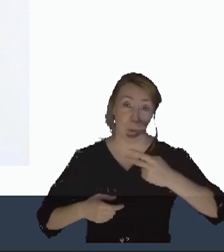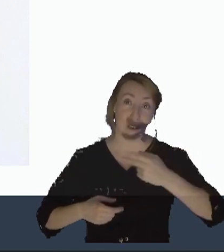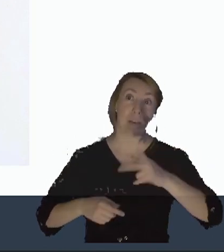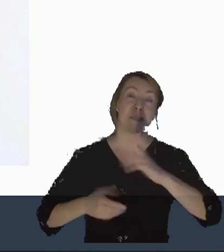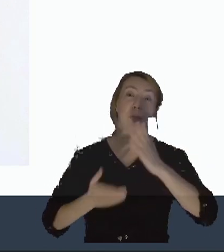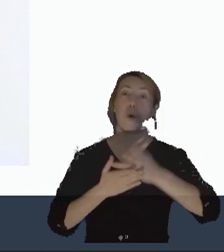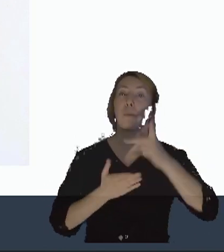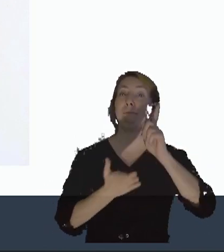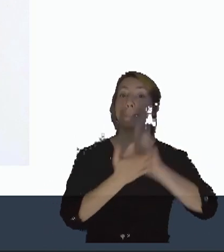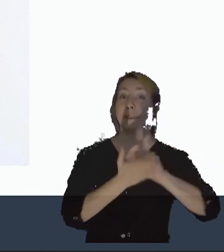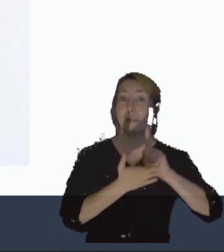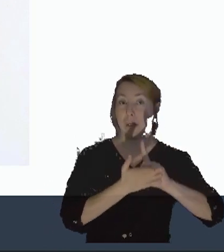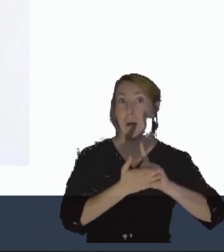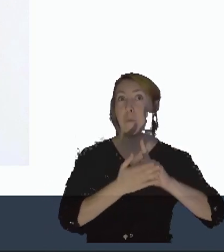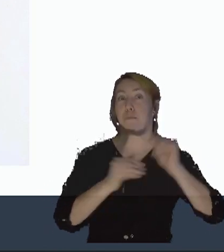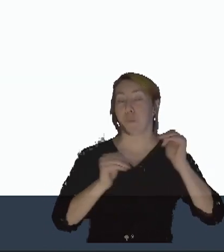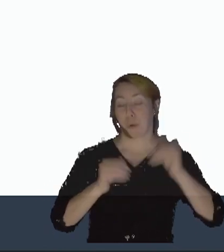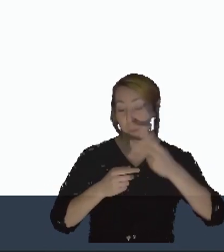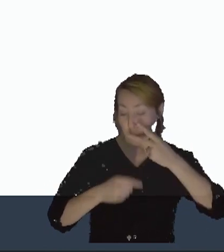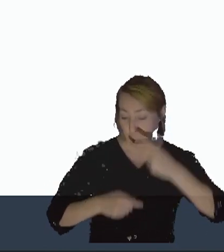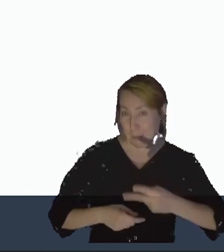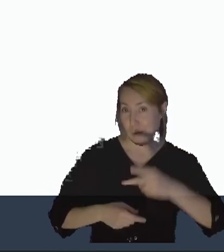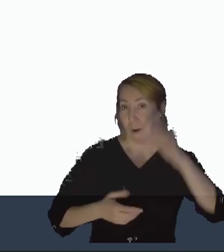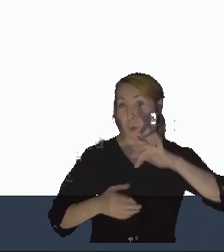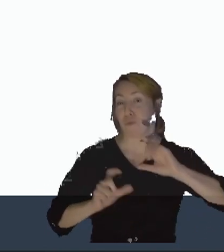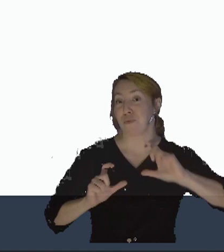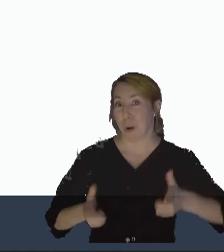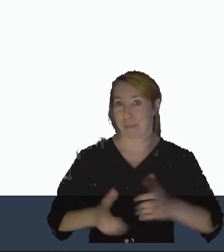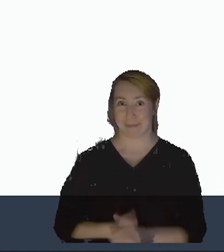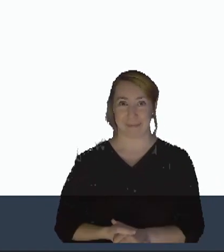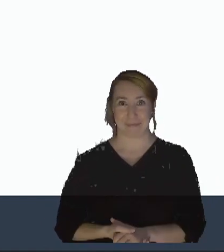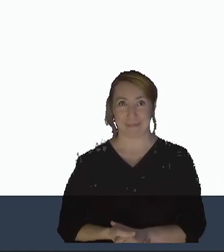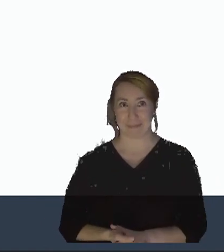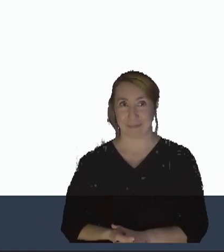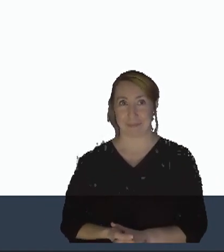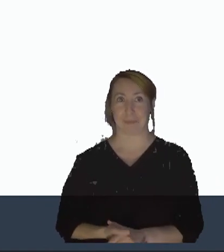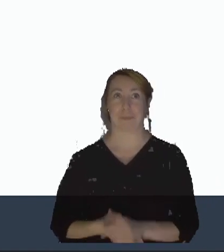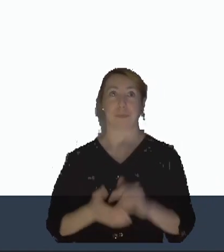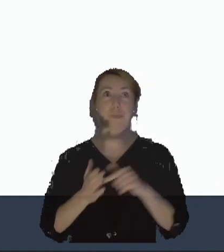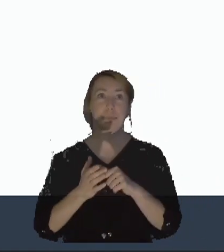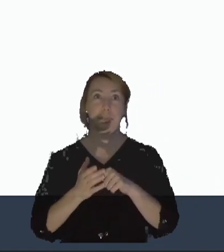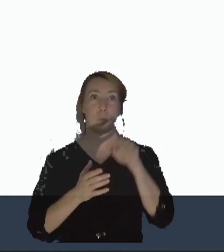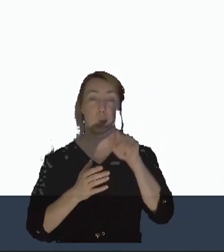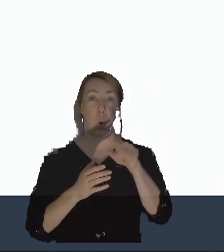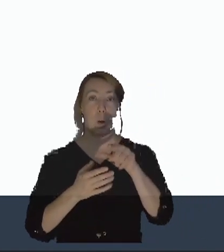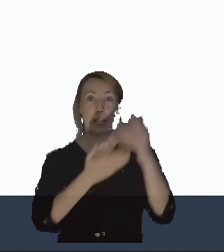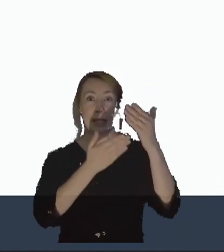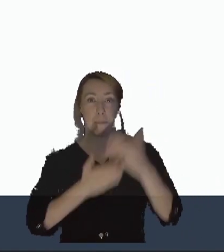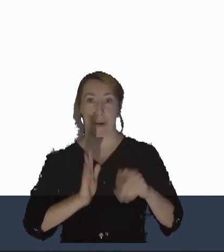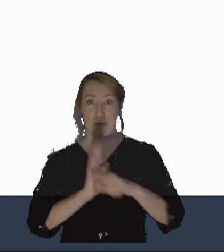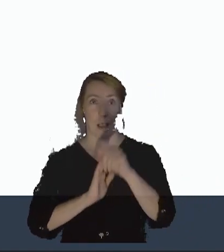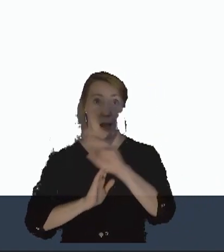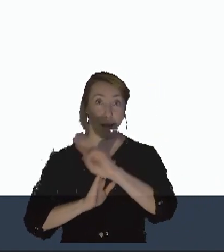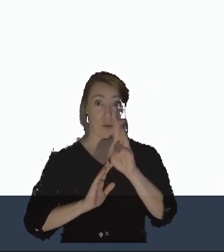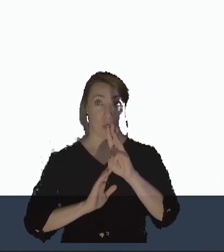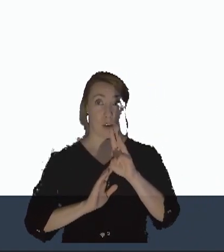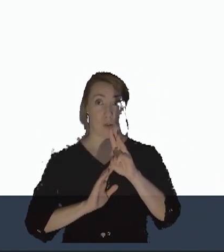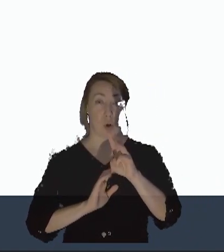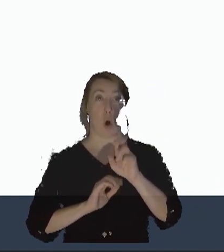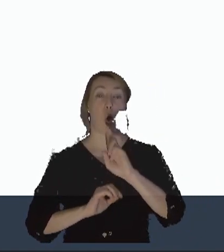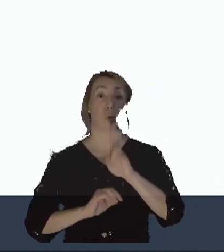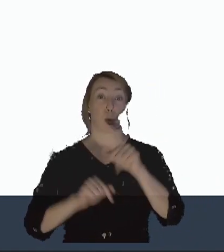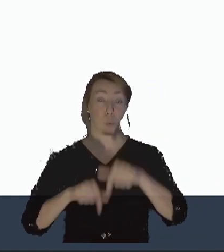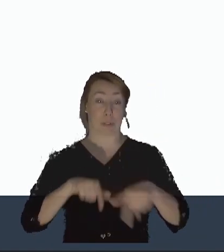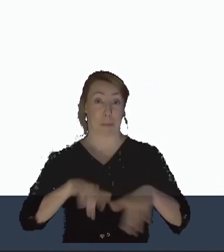zwycięzcy będą mogli to zobaczyć. No i to jest zaproszenie do wszystkich z Państwa, którzy są